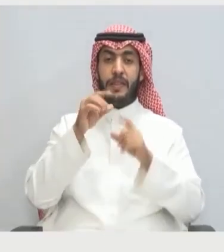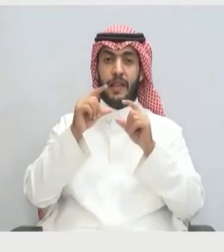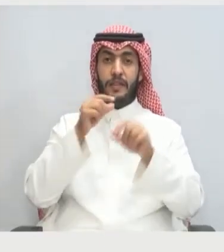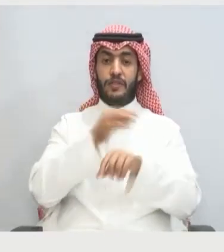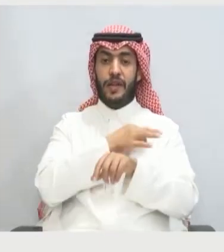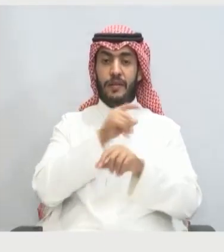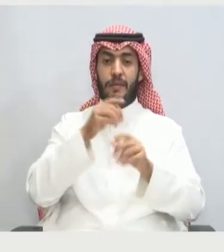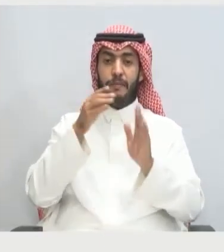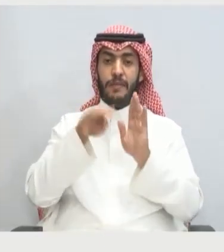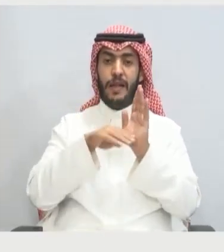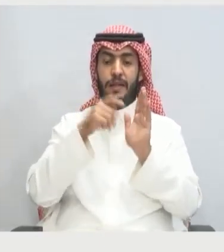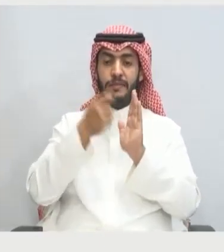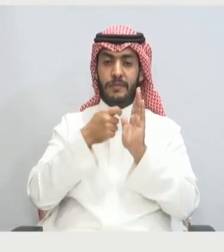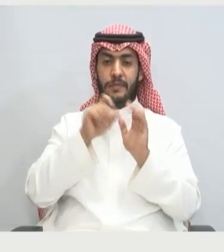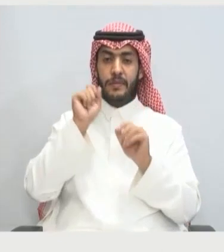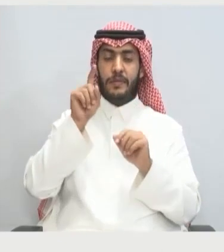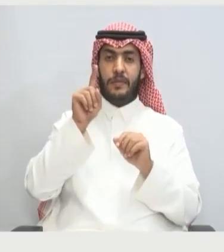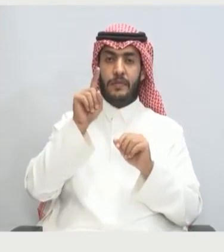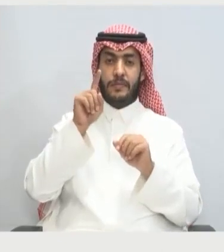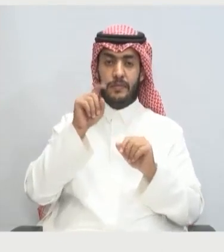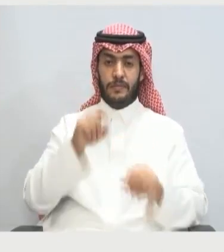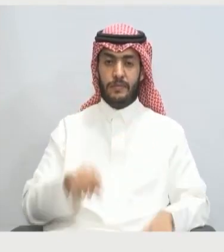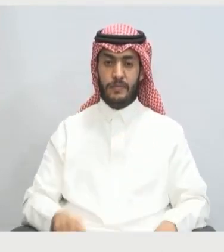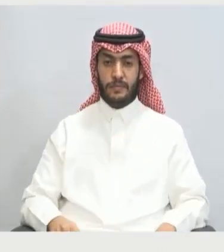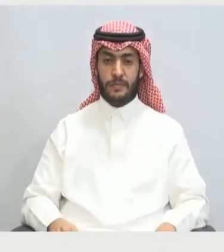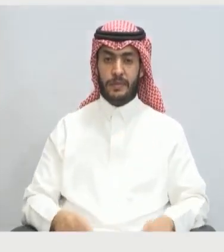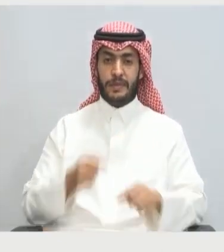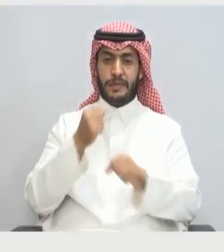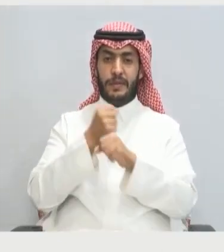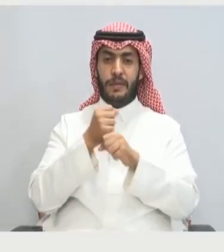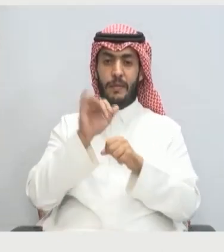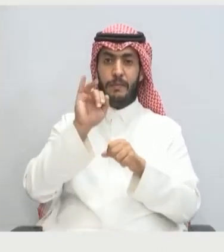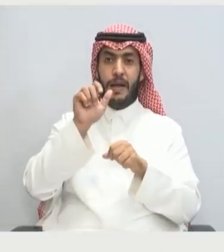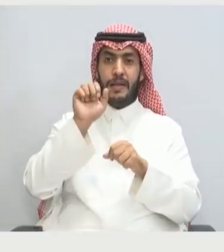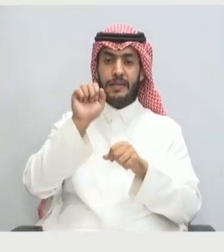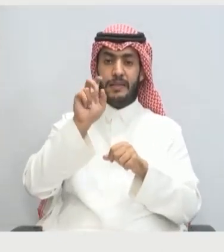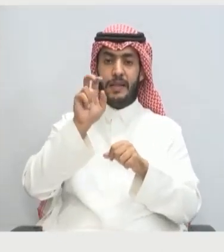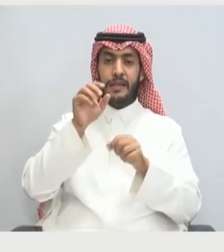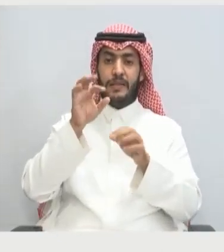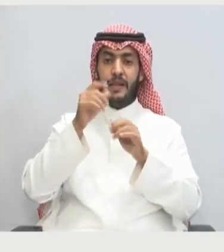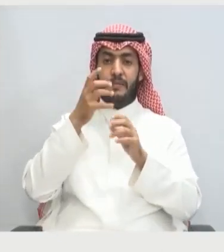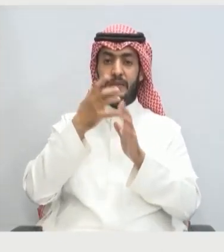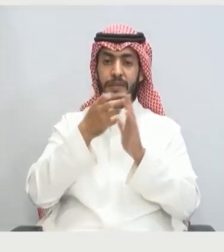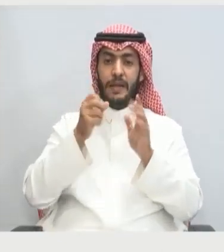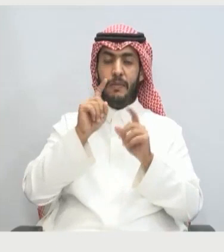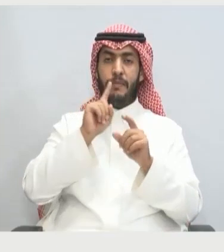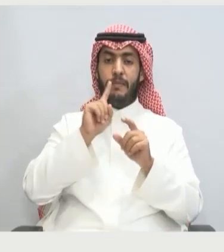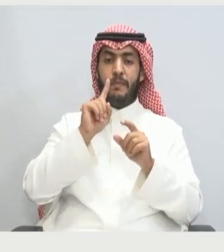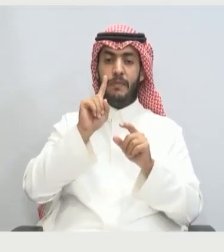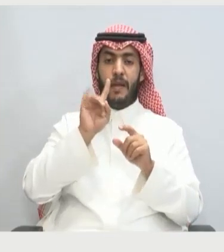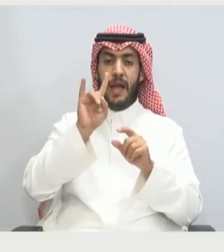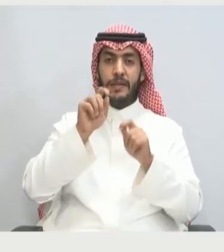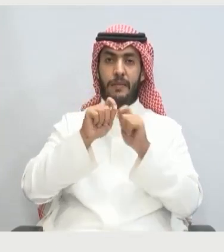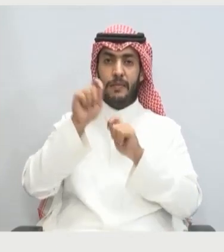بطاقه ستقوم بتعبئه اولا استعمل الماصه المدرجه البلاستيكيه لسحب 10 ملي من حمض